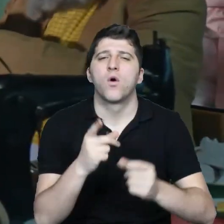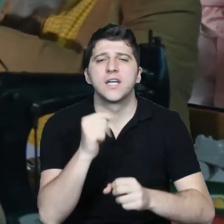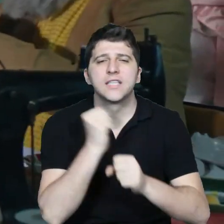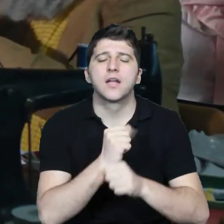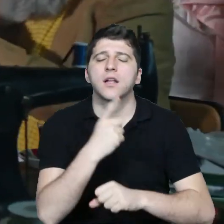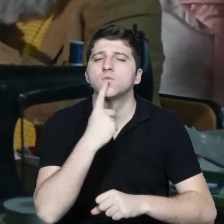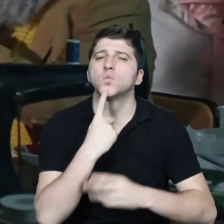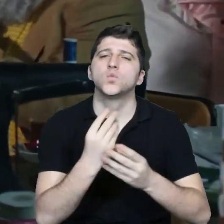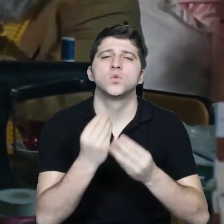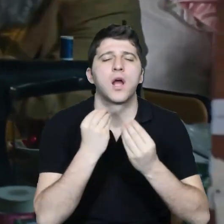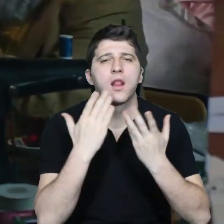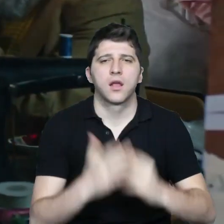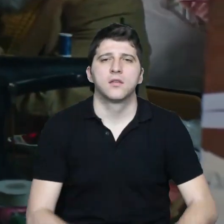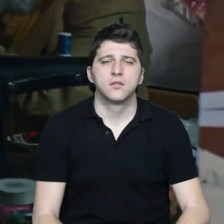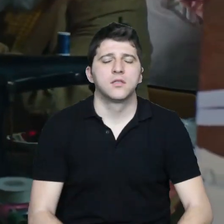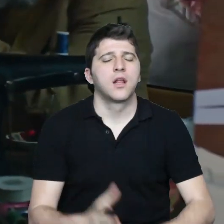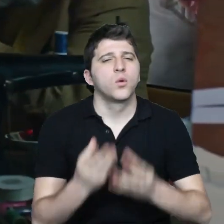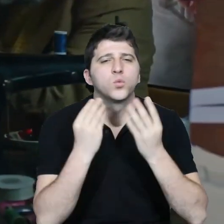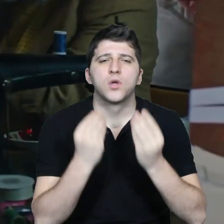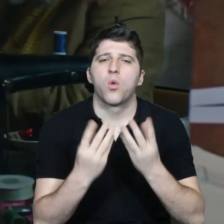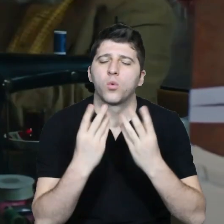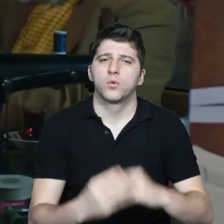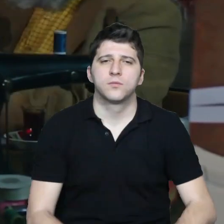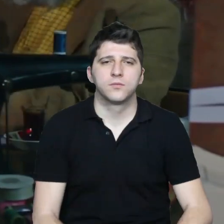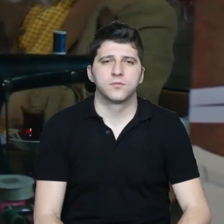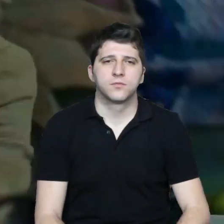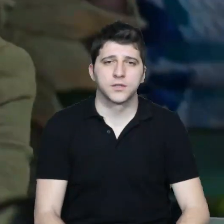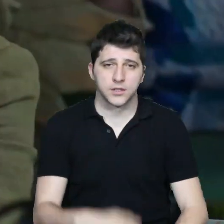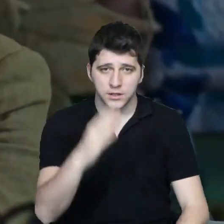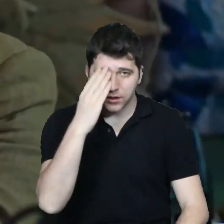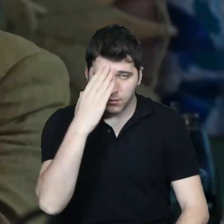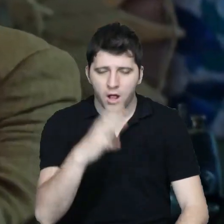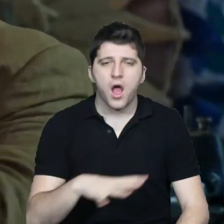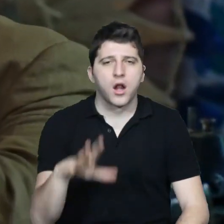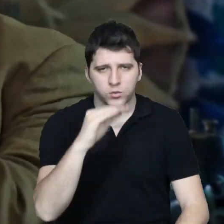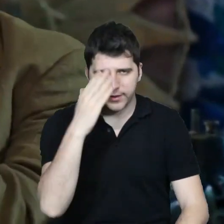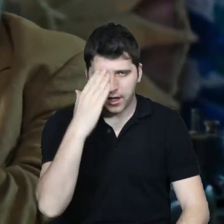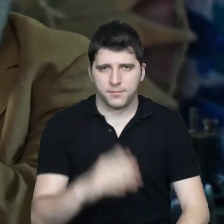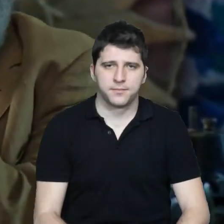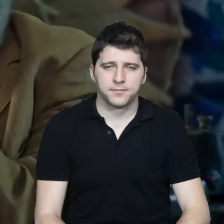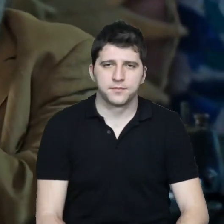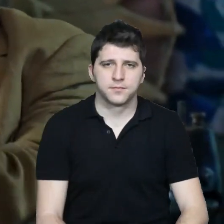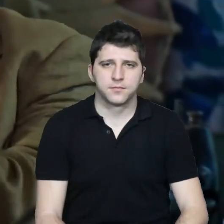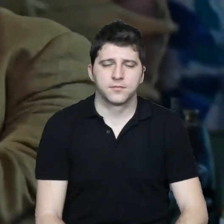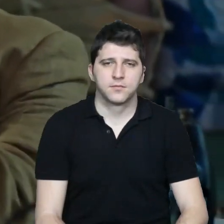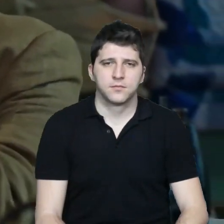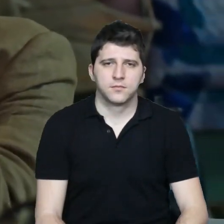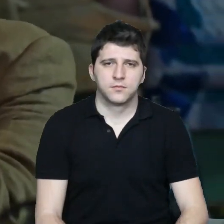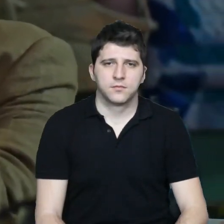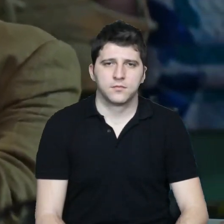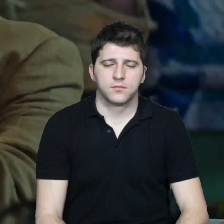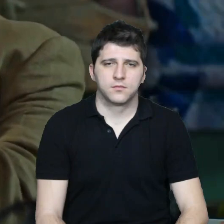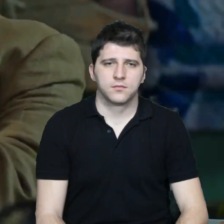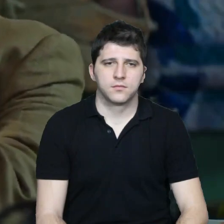Gerdan ne güzel olur ya. Ne güzel olur. Selamun aleyküm. Aleyküm selam. Başıyla Faik'i işaret